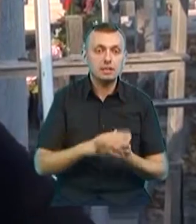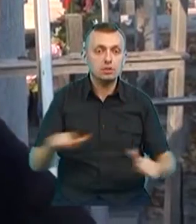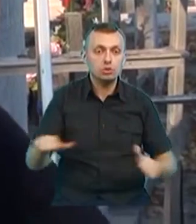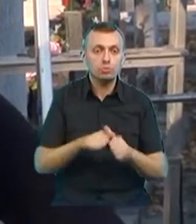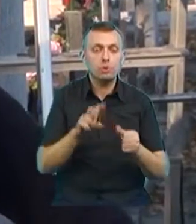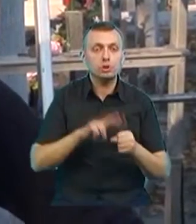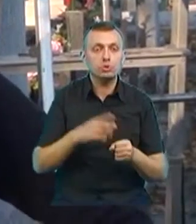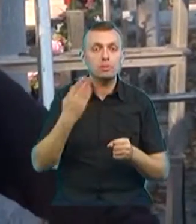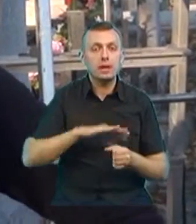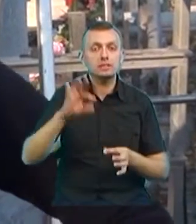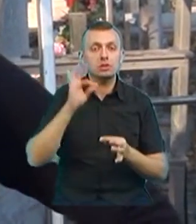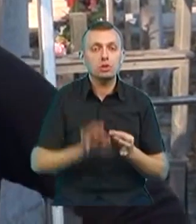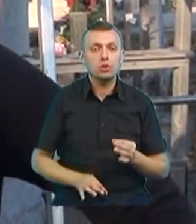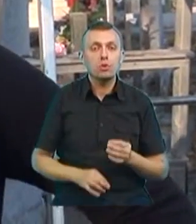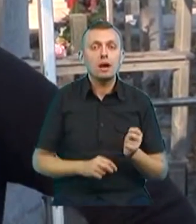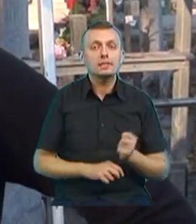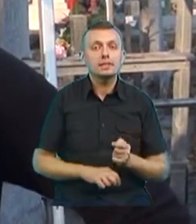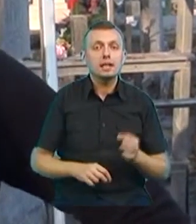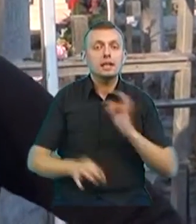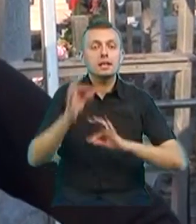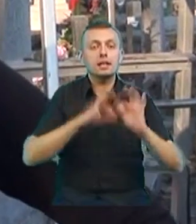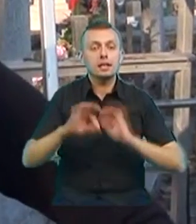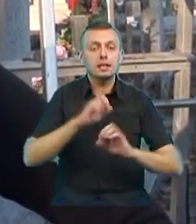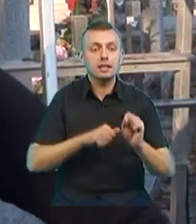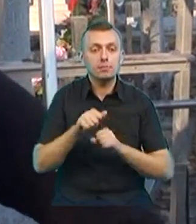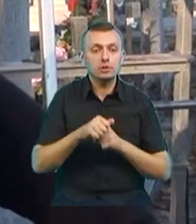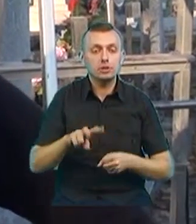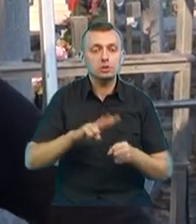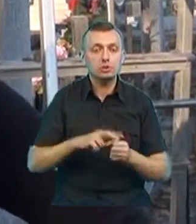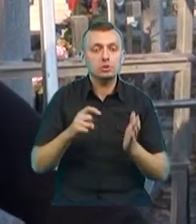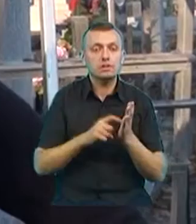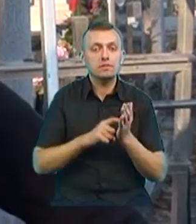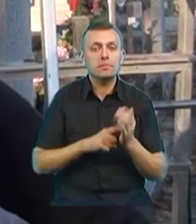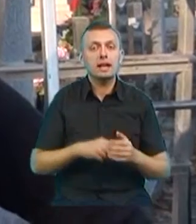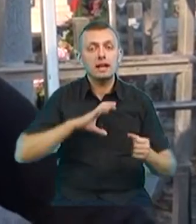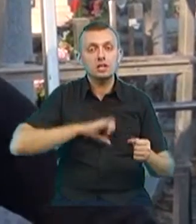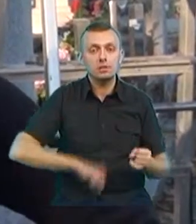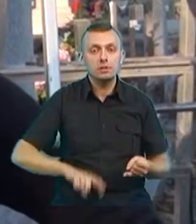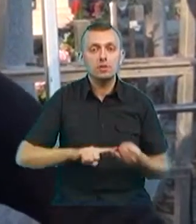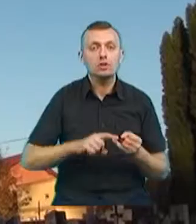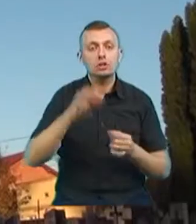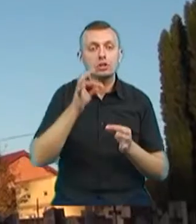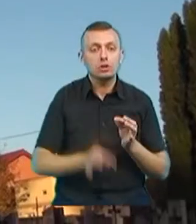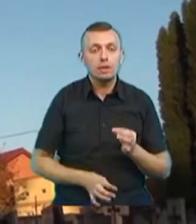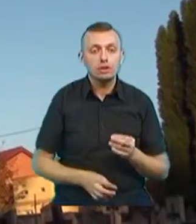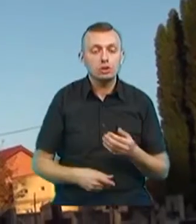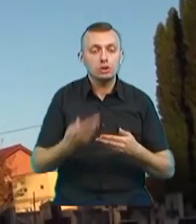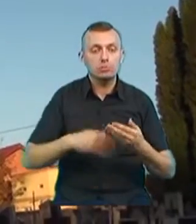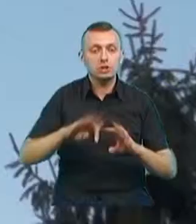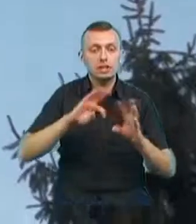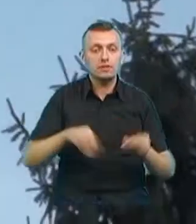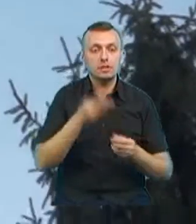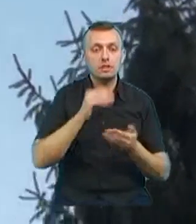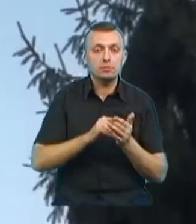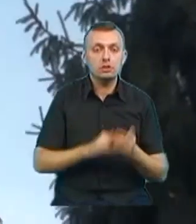Towarzystwa Przyjaciół jest to już 11 pomnik, który jest poddawany gruntownym pracom konserwatorskim. Prace renowacyjne